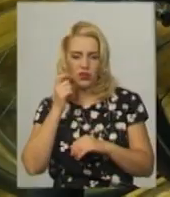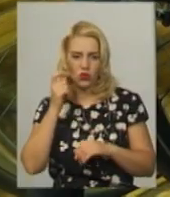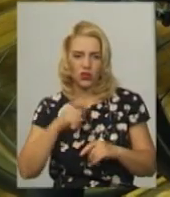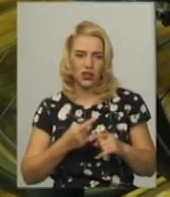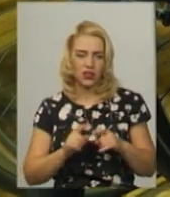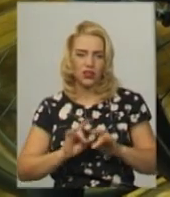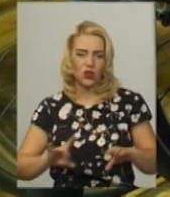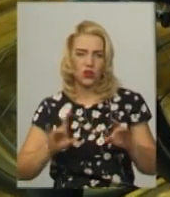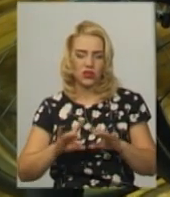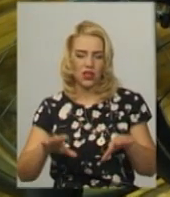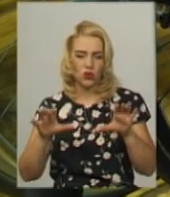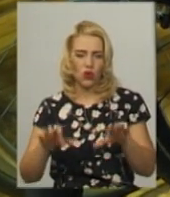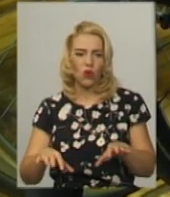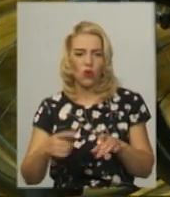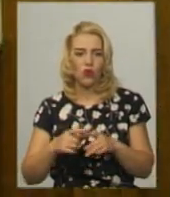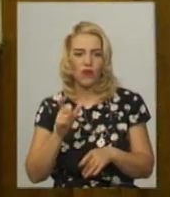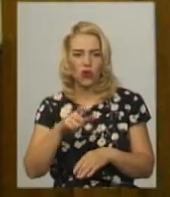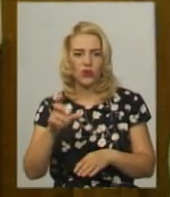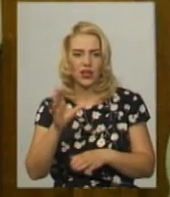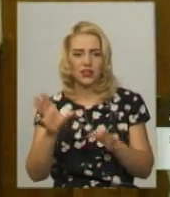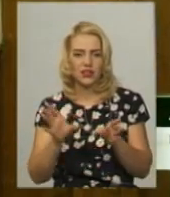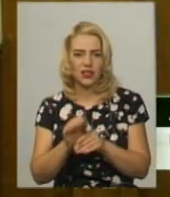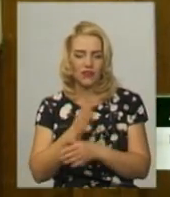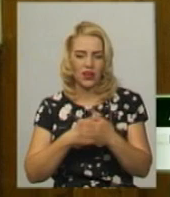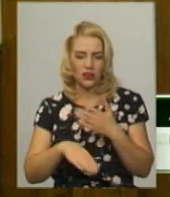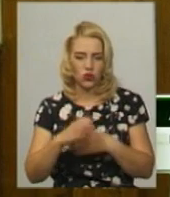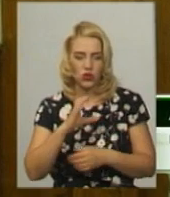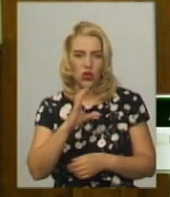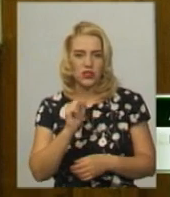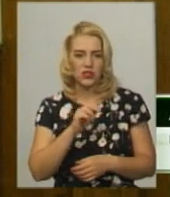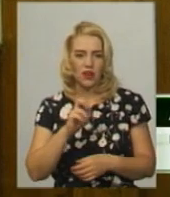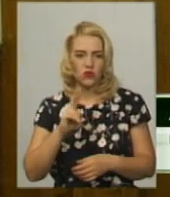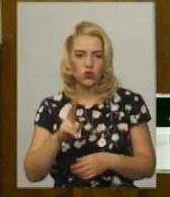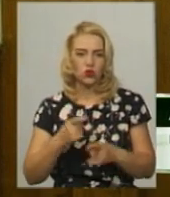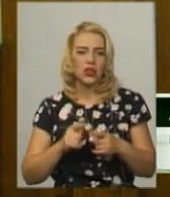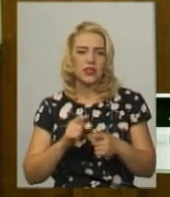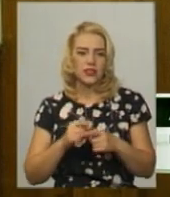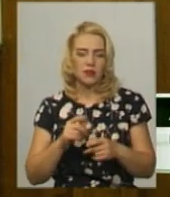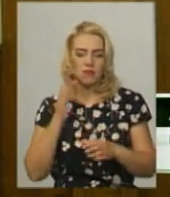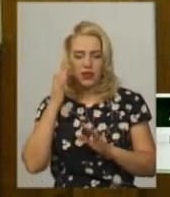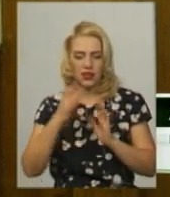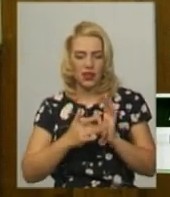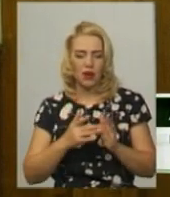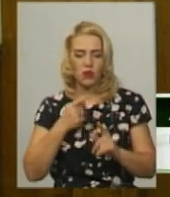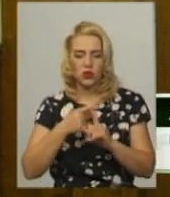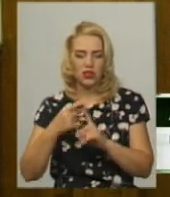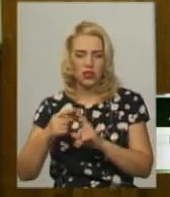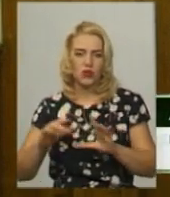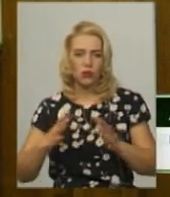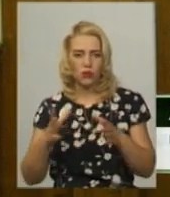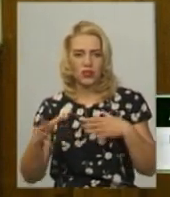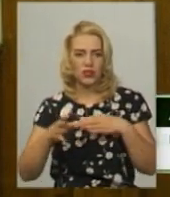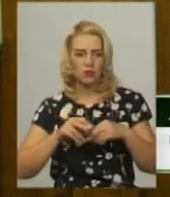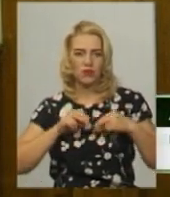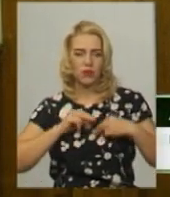товариства людей з інвалідністю Анатолій Савчук. Мета цього заходу – це напрацювання позитивних моментів співпраці з органами місцевої